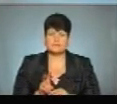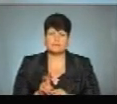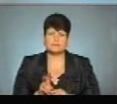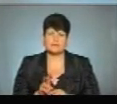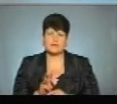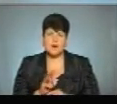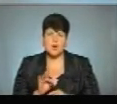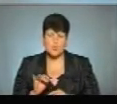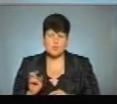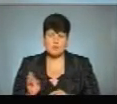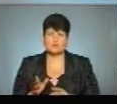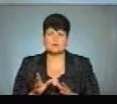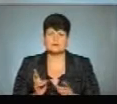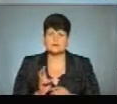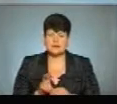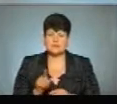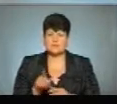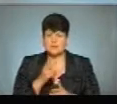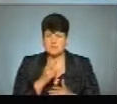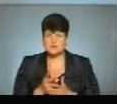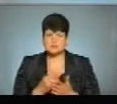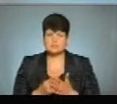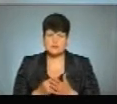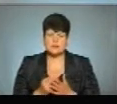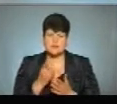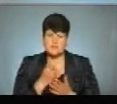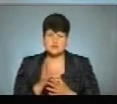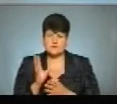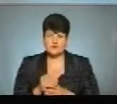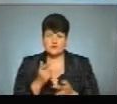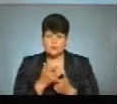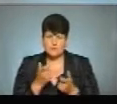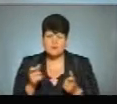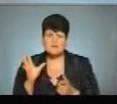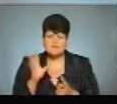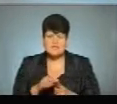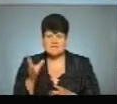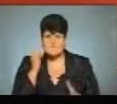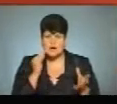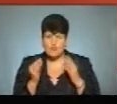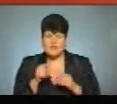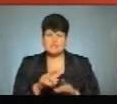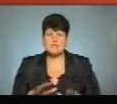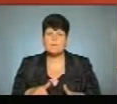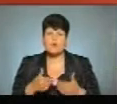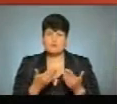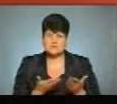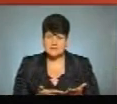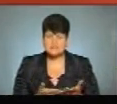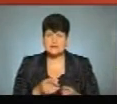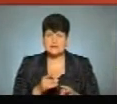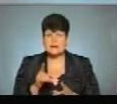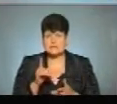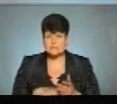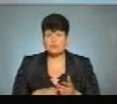міської ради фінанси громади, зайде, там є бюджет і там бачить всю інформацію, ми вже повністю все врахували в їхніх пропозиціях. І надіюся, вони